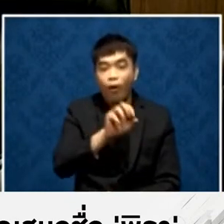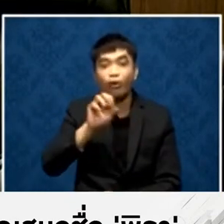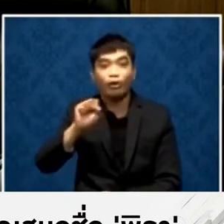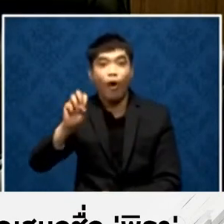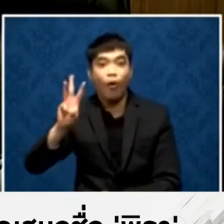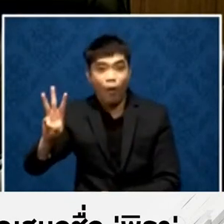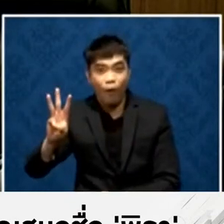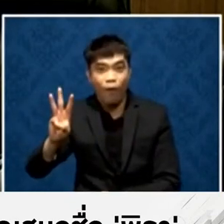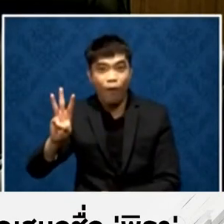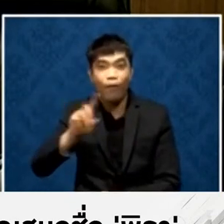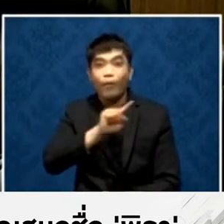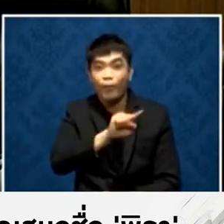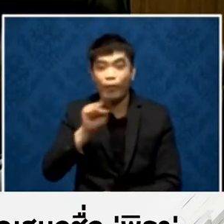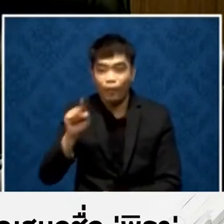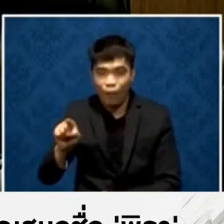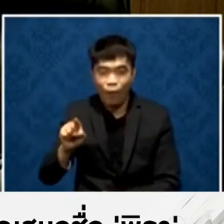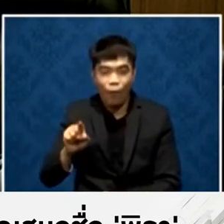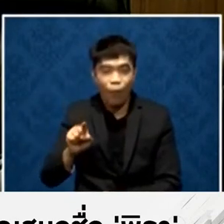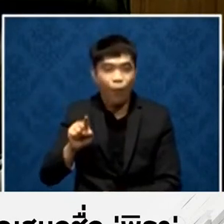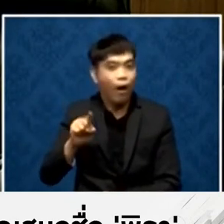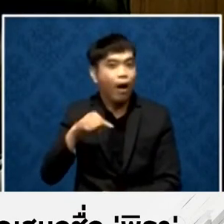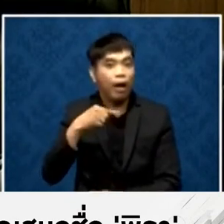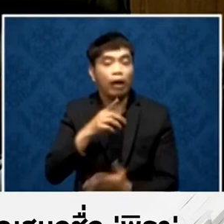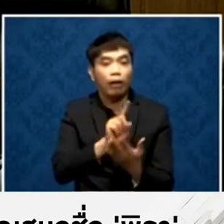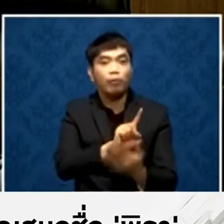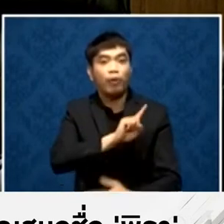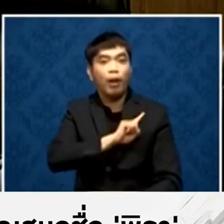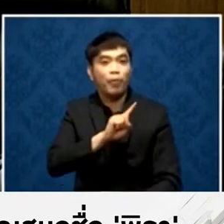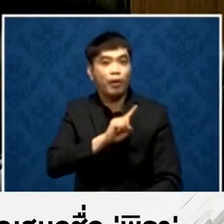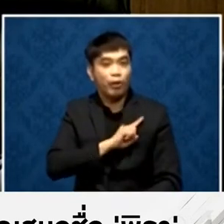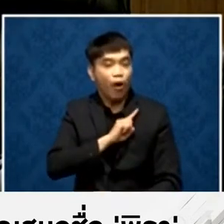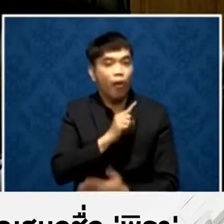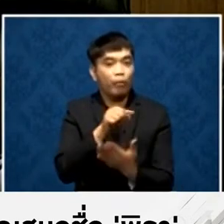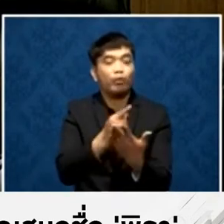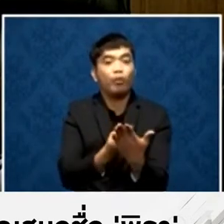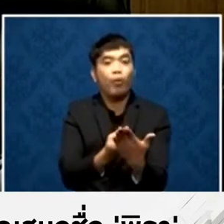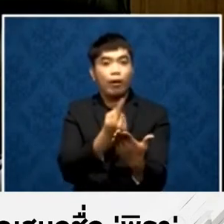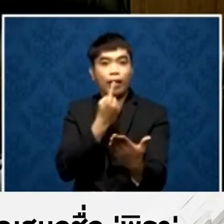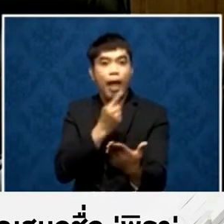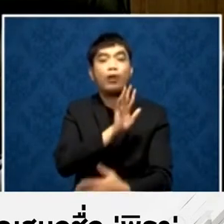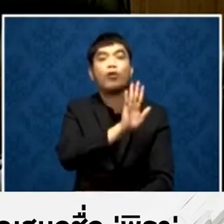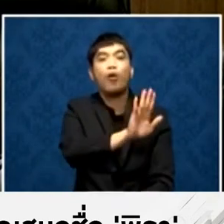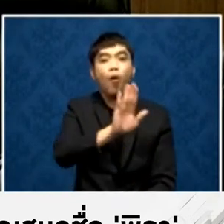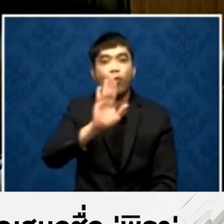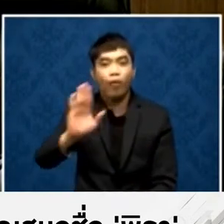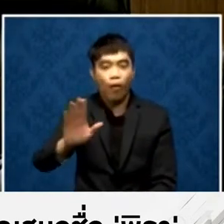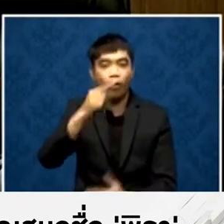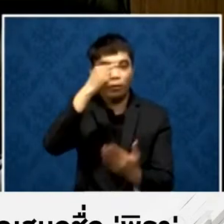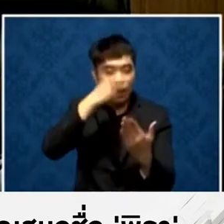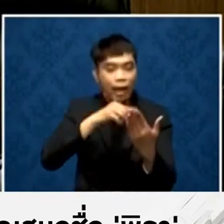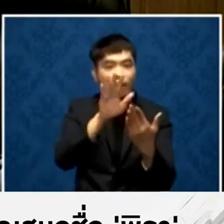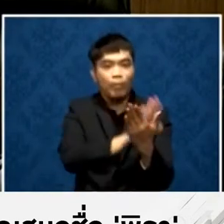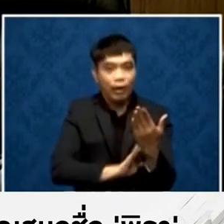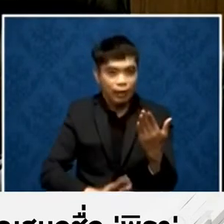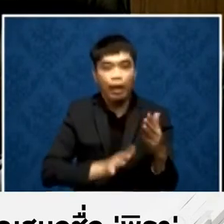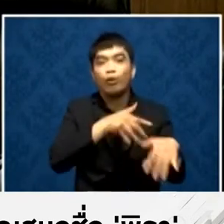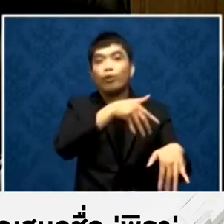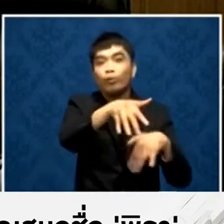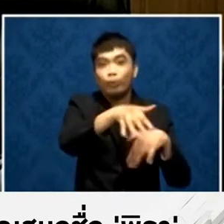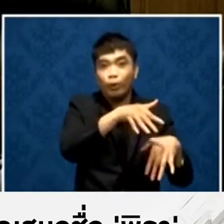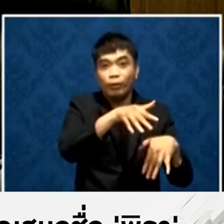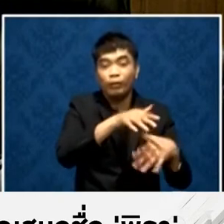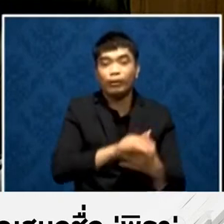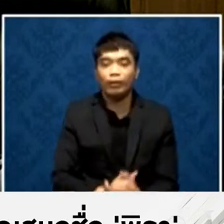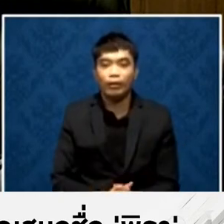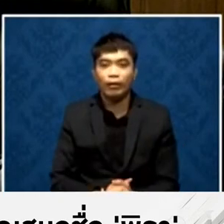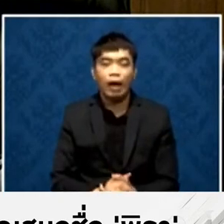ฟาดเรื่อง112เนี่ยนะในส่วนนี้อันนี้ส่วนหนึ่งแต่ว่าในส่วนคุณสมบัติของคุณพิธาเนี่ยนะครับผมยังไม่เห็นว่ามันจะเป็นเหตุผลที่จ